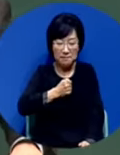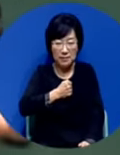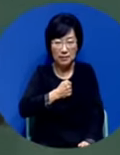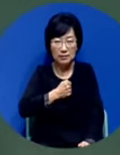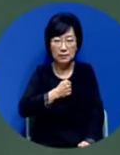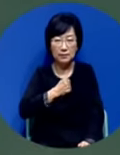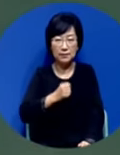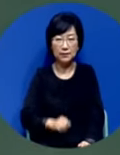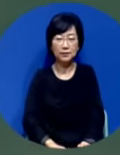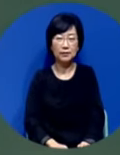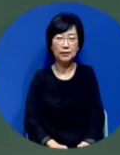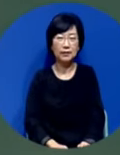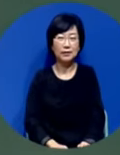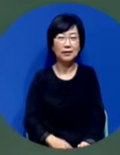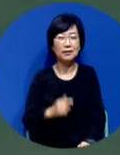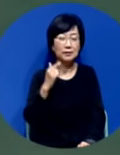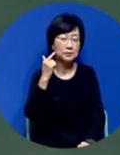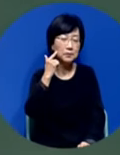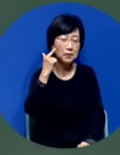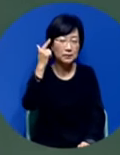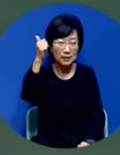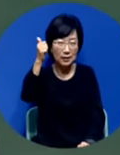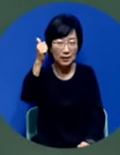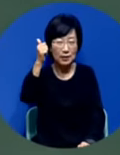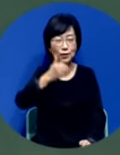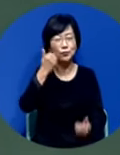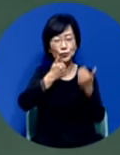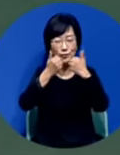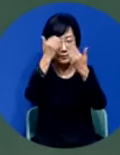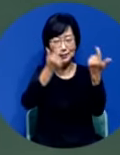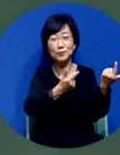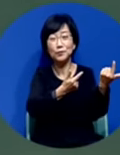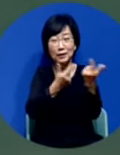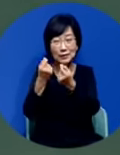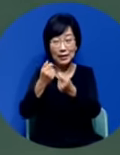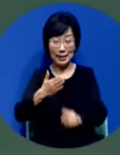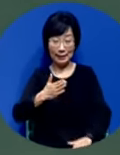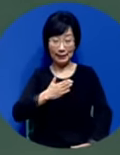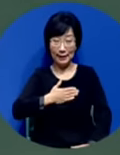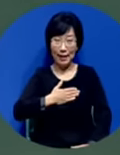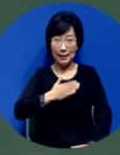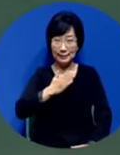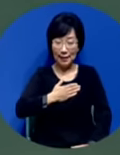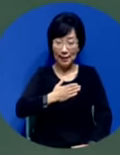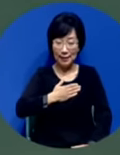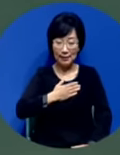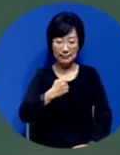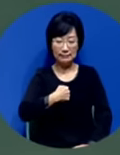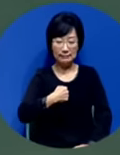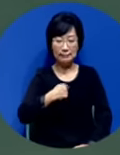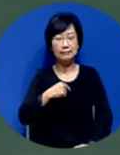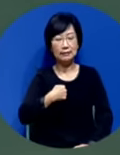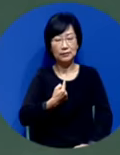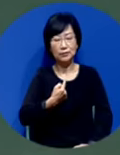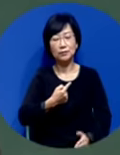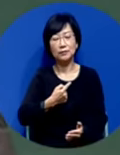教会里让我难过，那就不行了。 목사도 마찬가지고 다 그래요. 那牧师也是一样，都一样。요 나라고 하는 사단 말면 다 끝나는 겁니다.